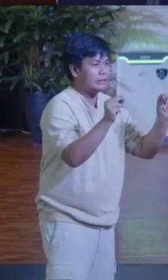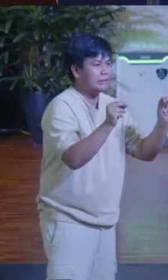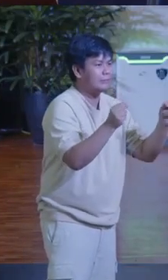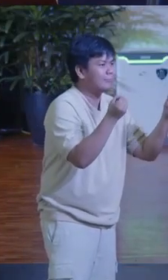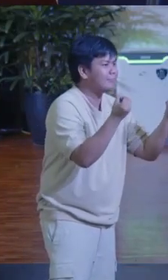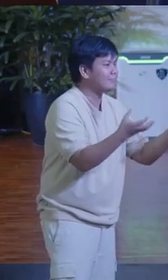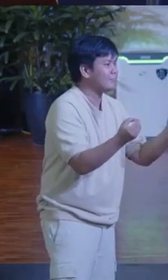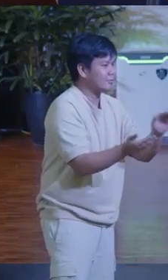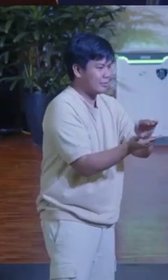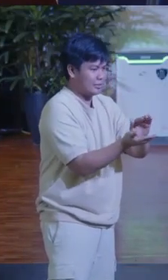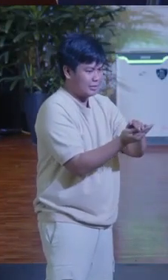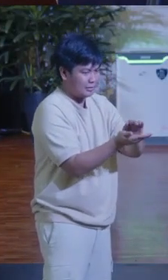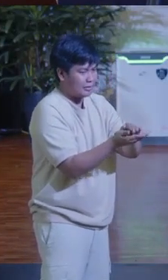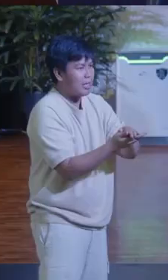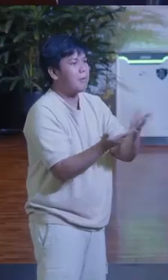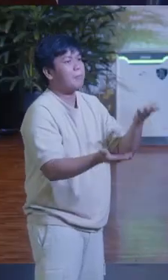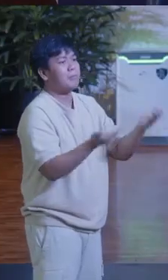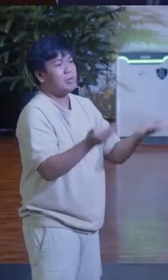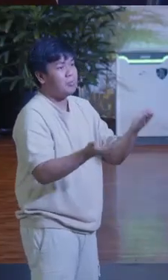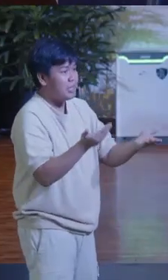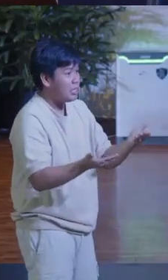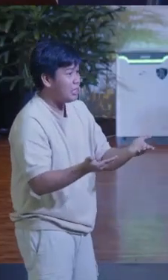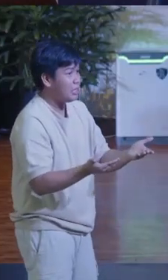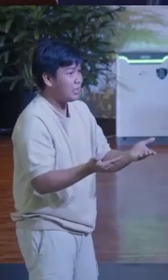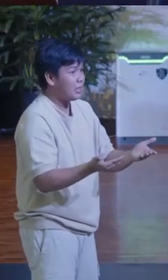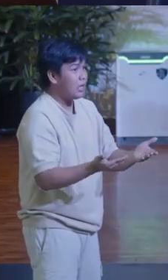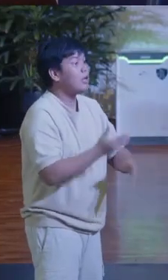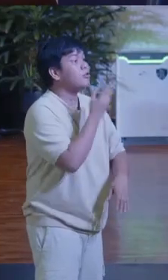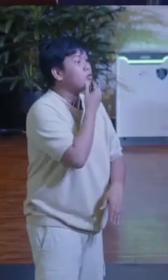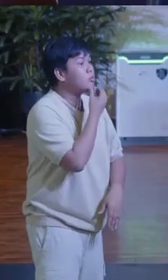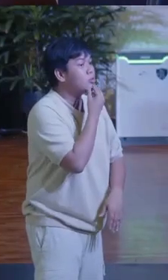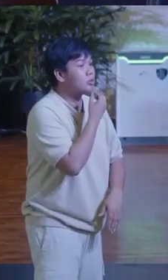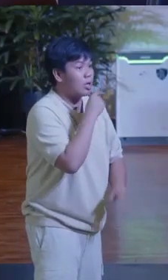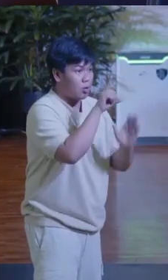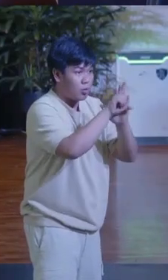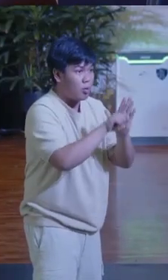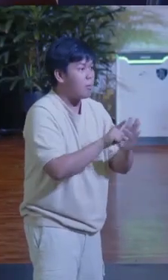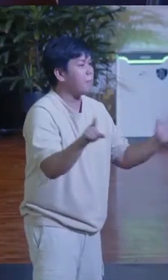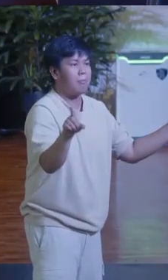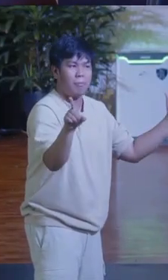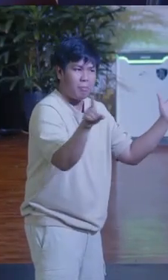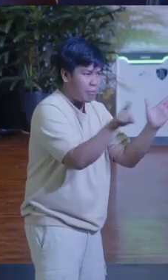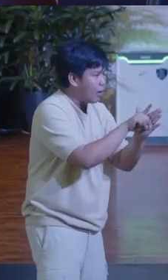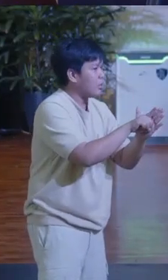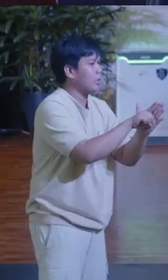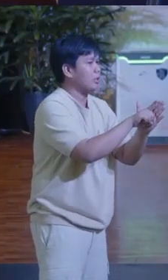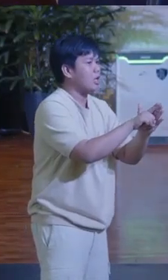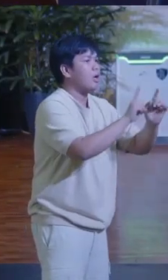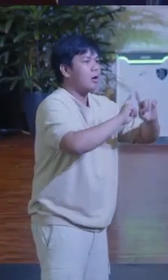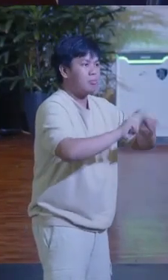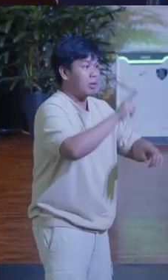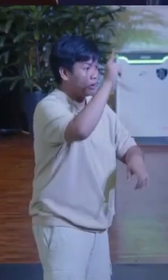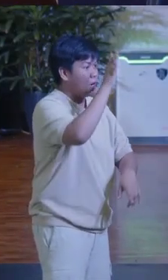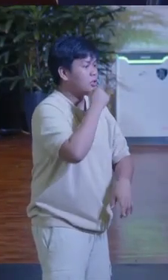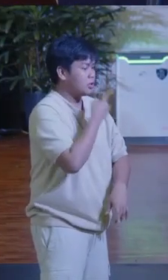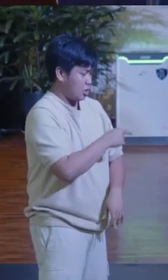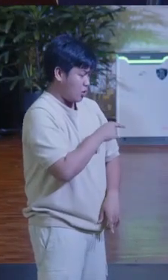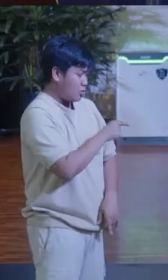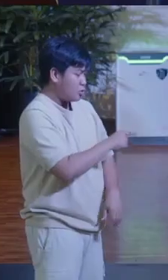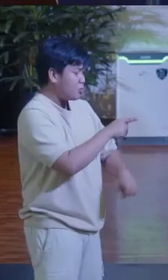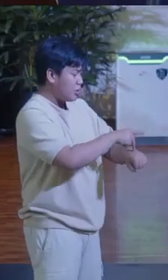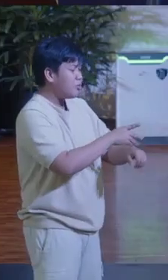seafood, no? Siguro lobster bisque. Yan ang paborito ko eh, no? Yan ang kinakain ni